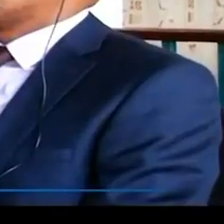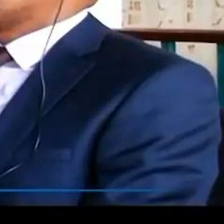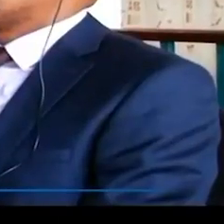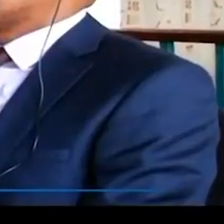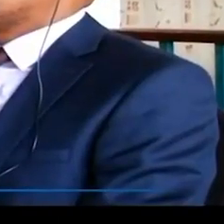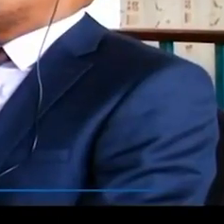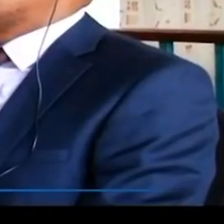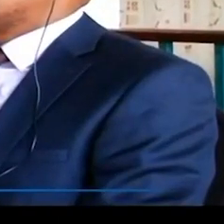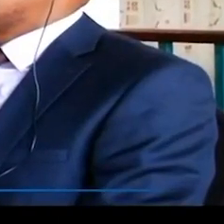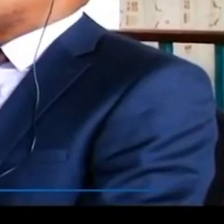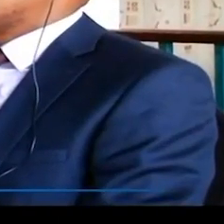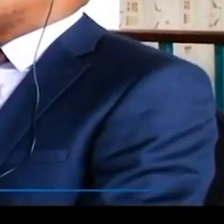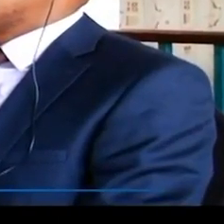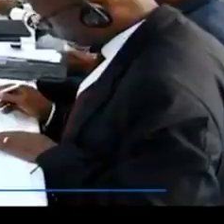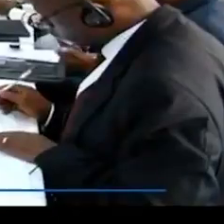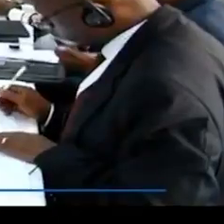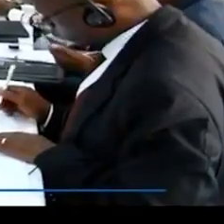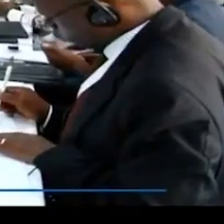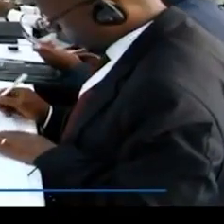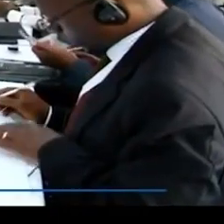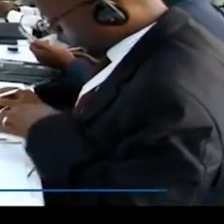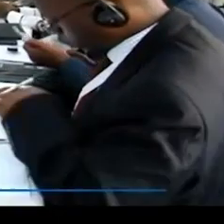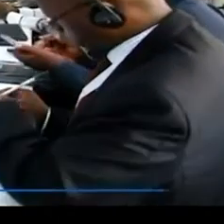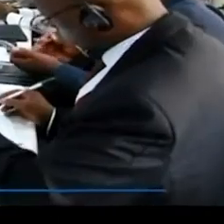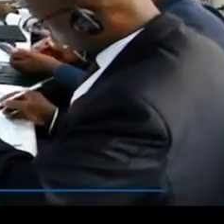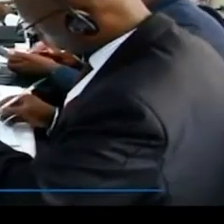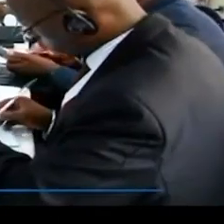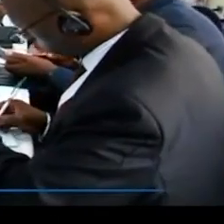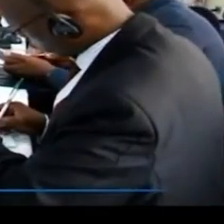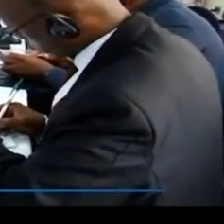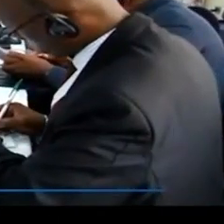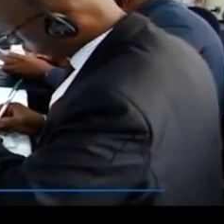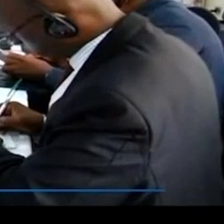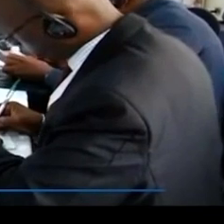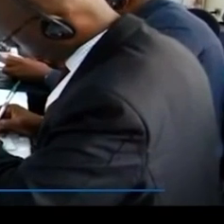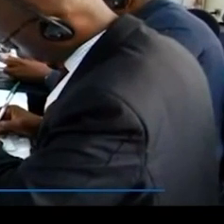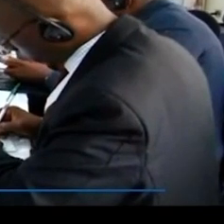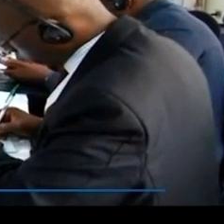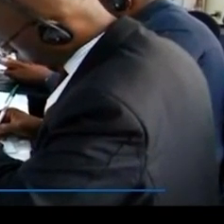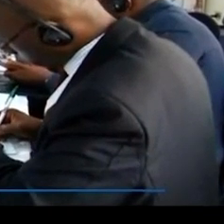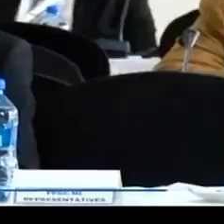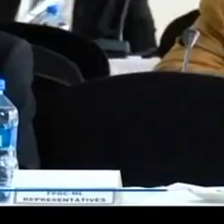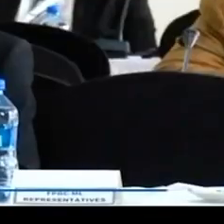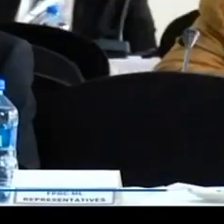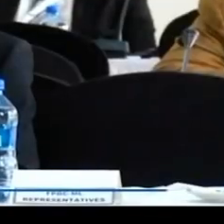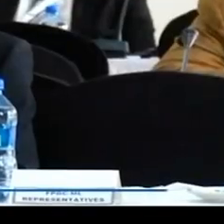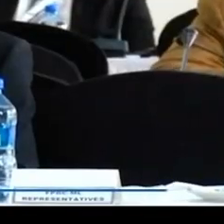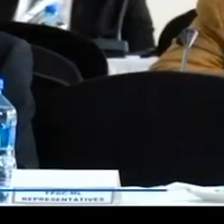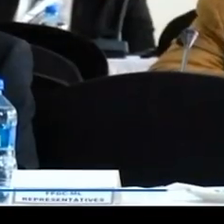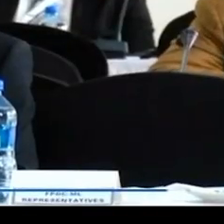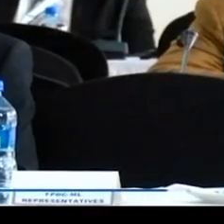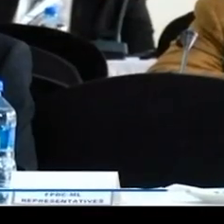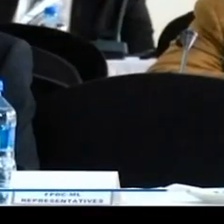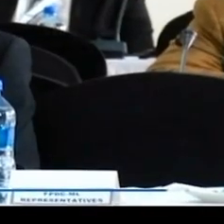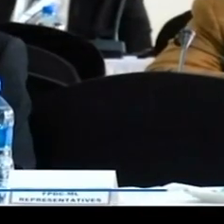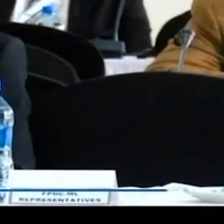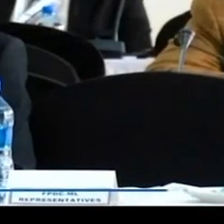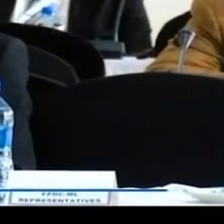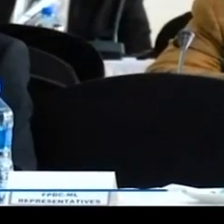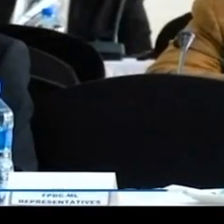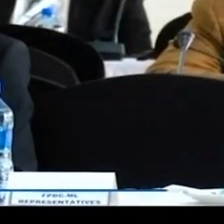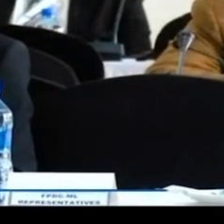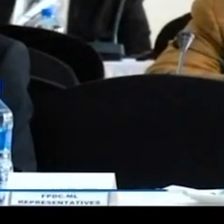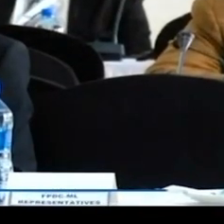favorables à l'initiative prise par le président de la République, Félix Antoine Tshisekedi Tshilombo. Ils l'ont exprimé